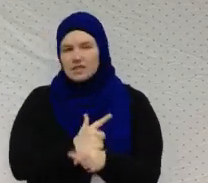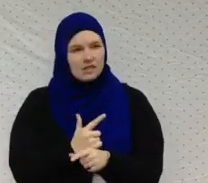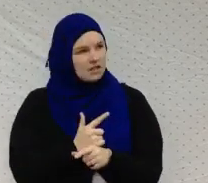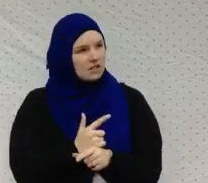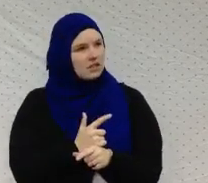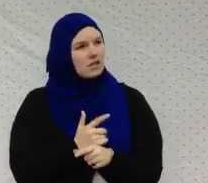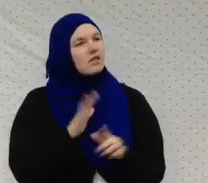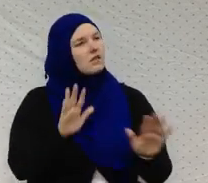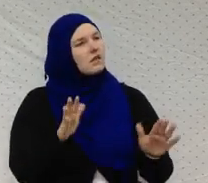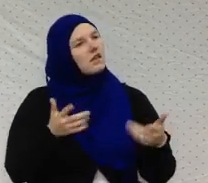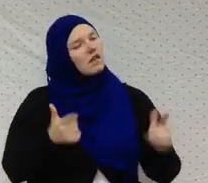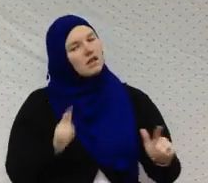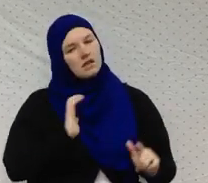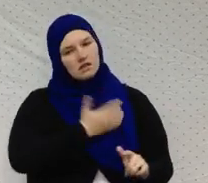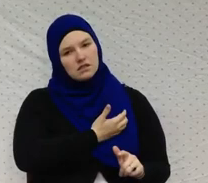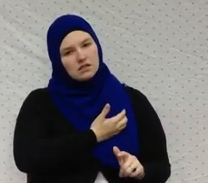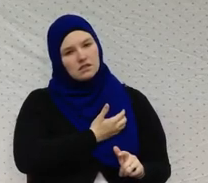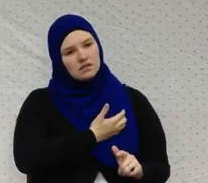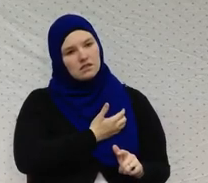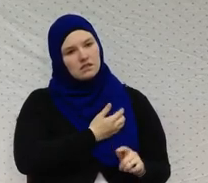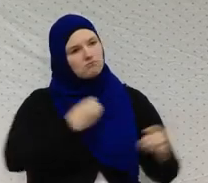مُسْلِمُونَ. So brothers and sisters, let us